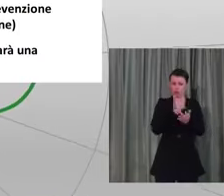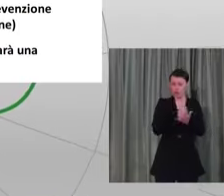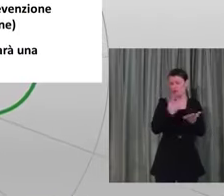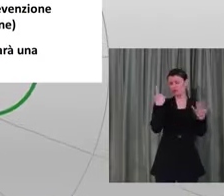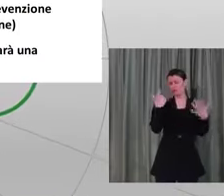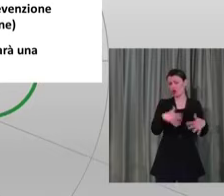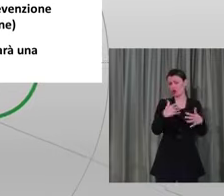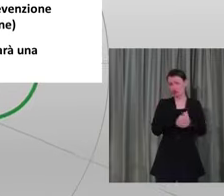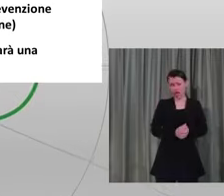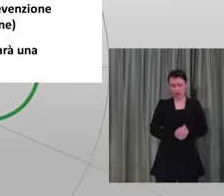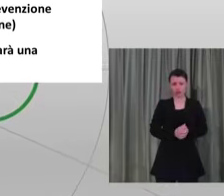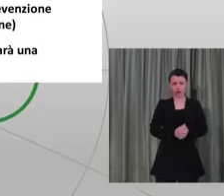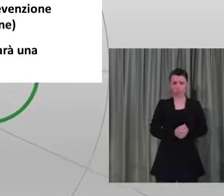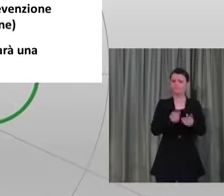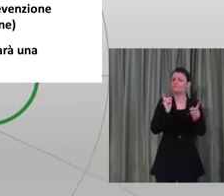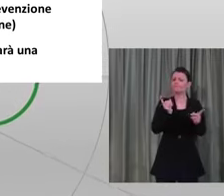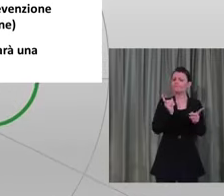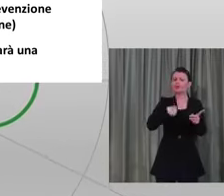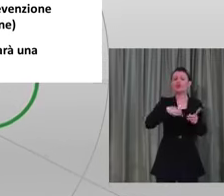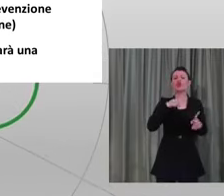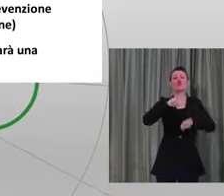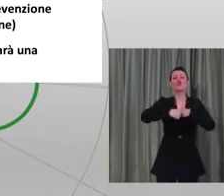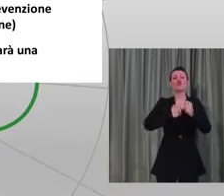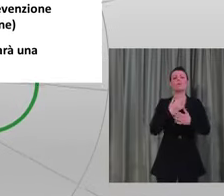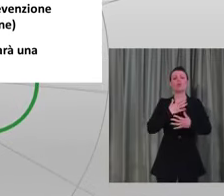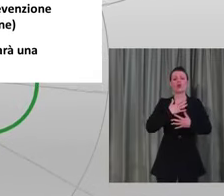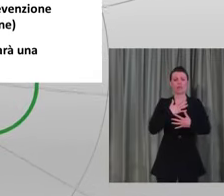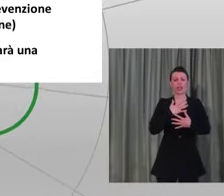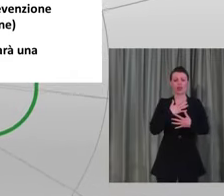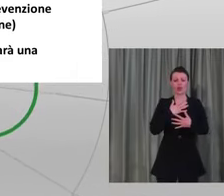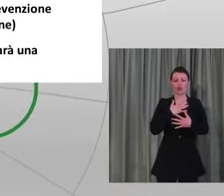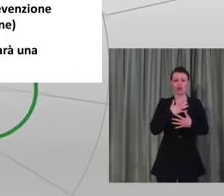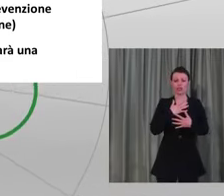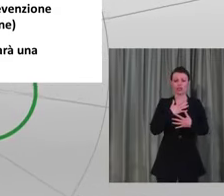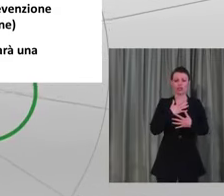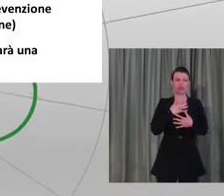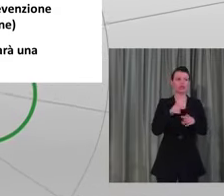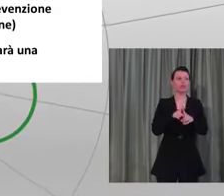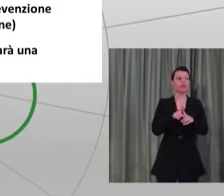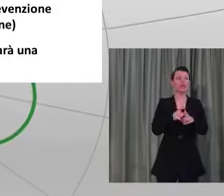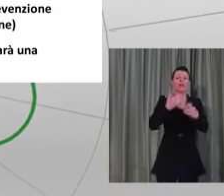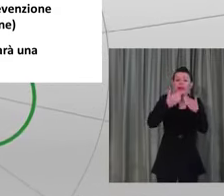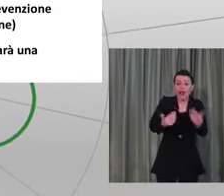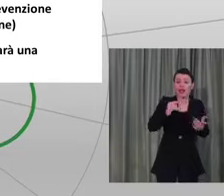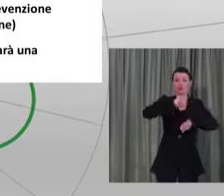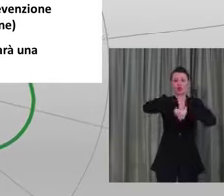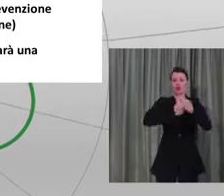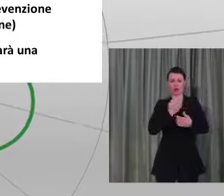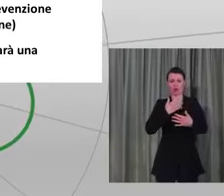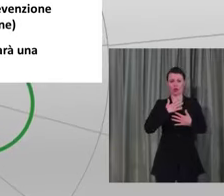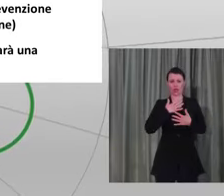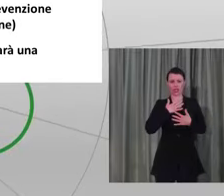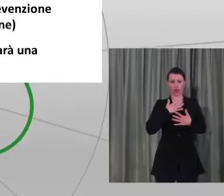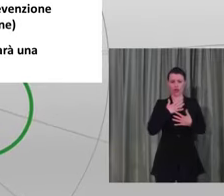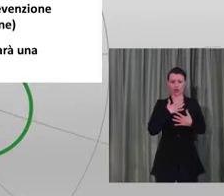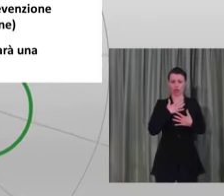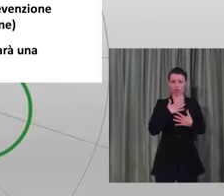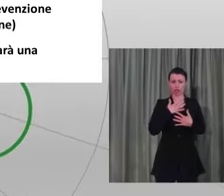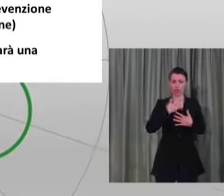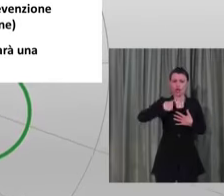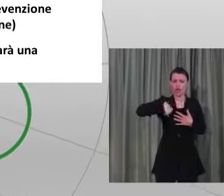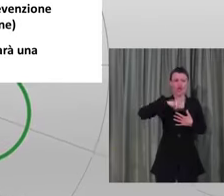nostri comportamenti con i nostri comportamenti possiamo cambiare